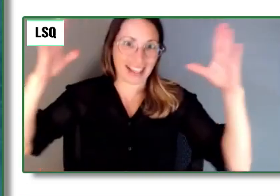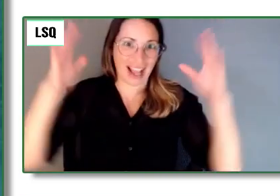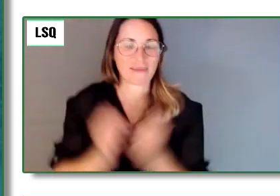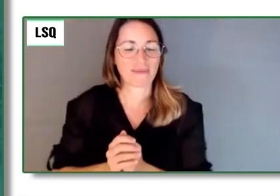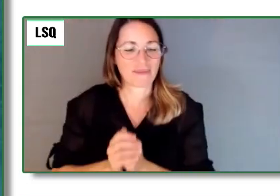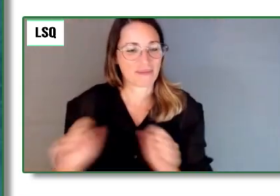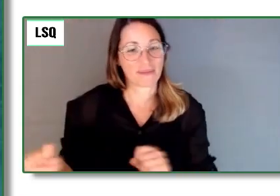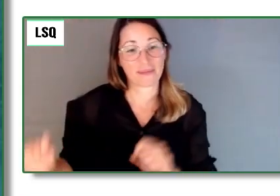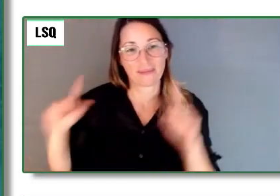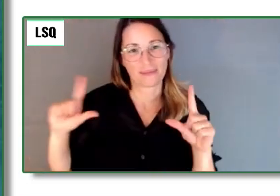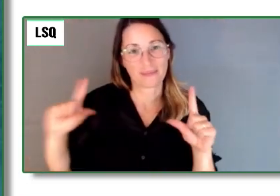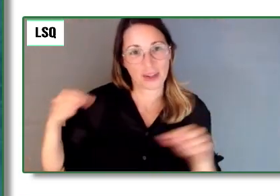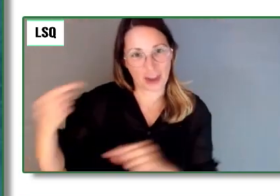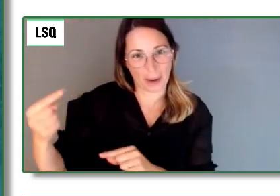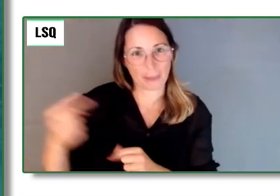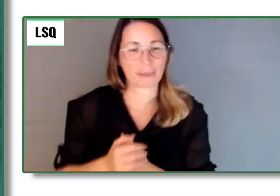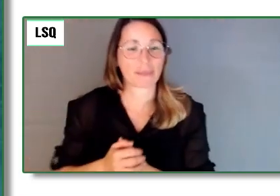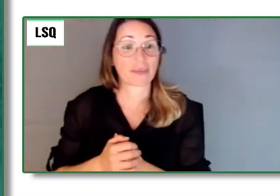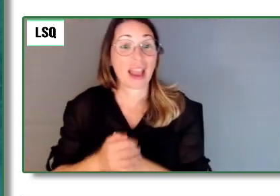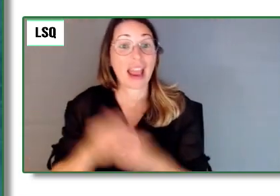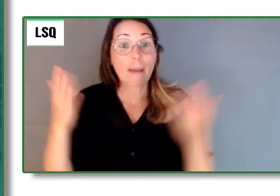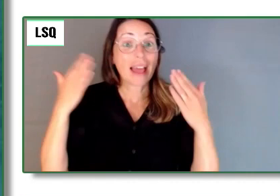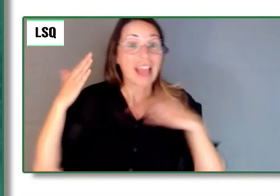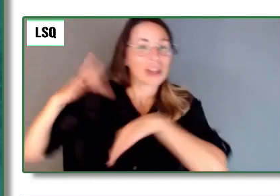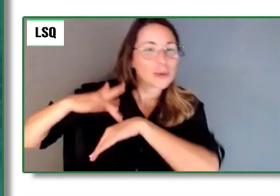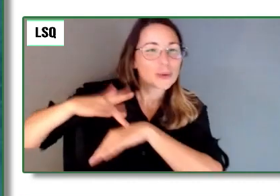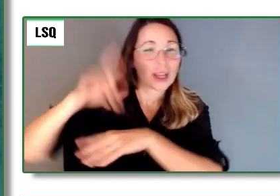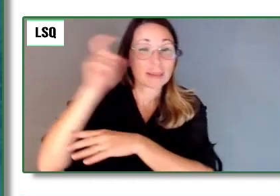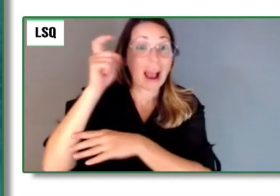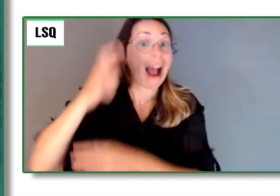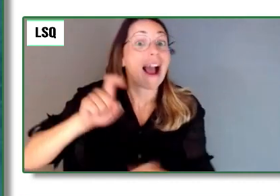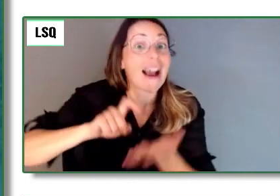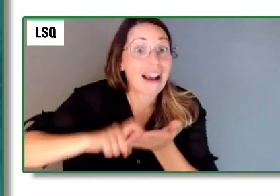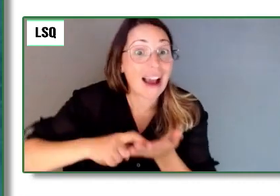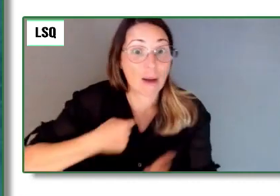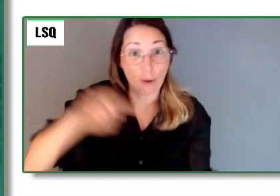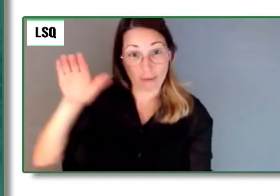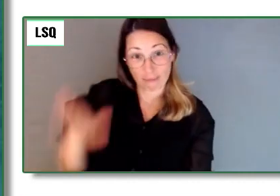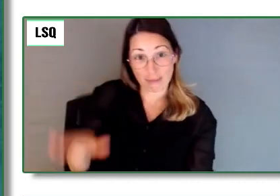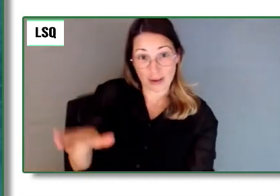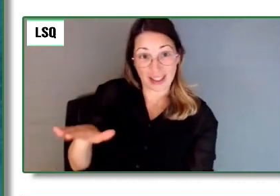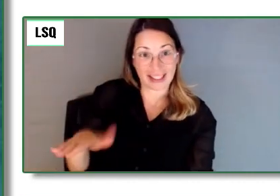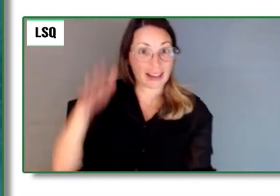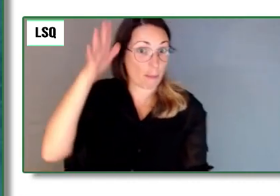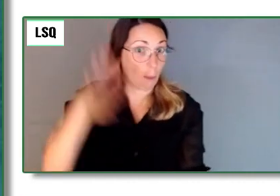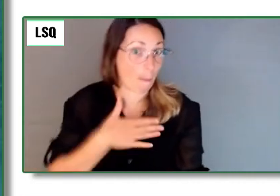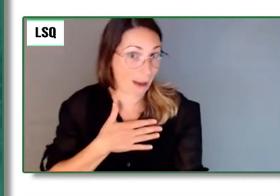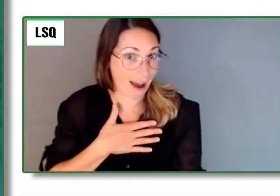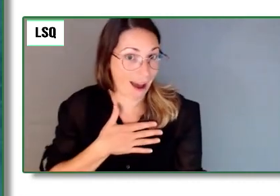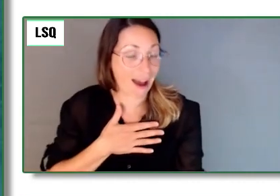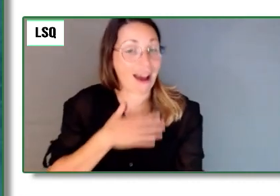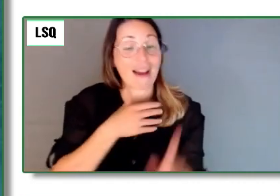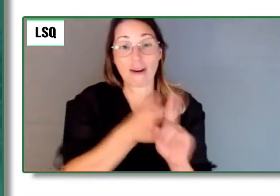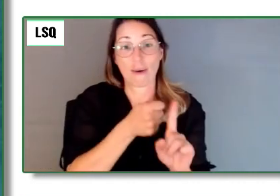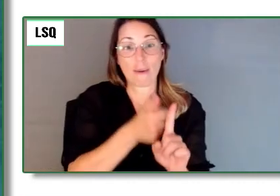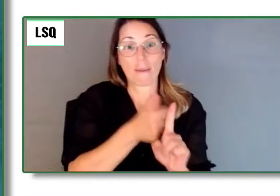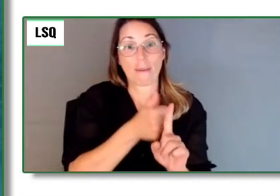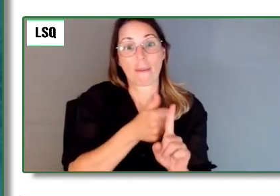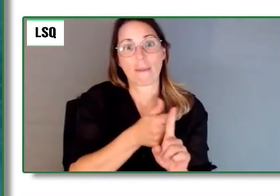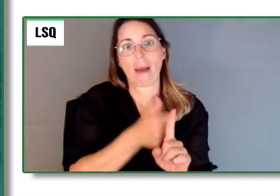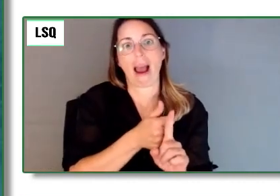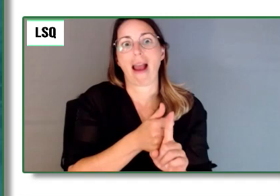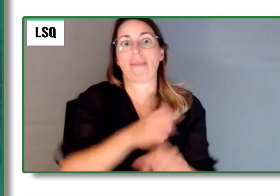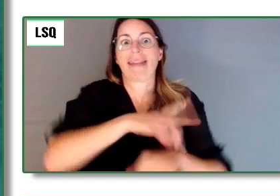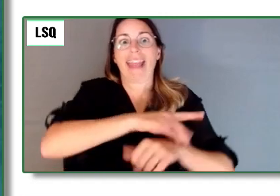avait 200 acres, une petite ferme où on avait une maison d'été, il y avait un étang, il y avait 110 acres de forêt que